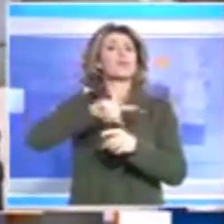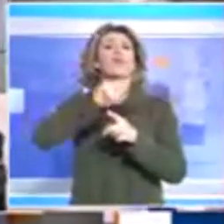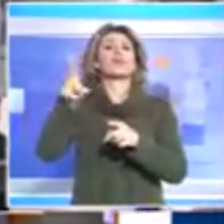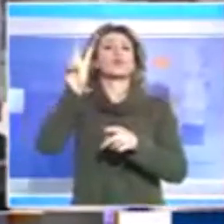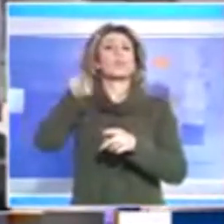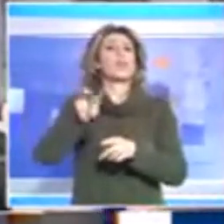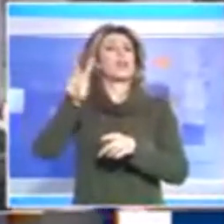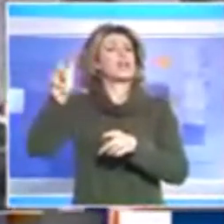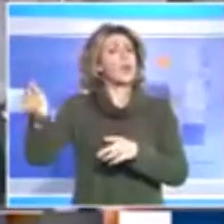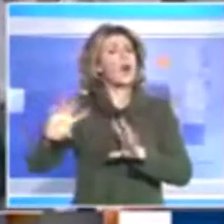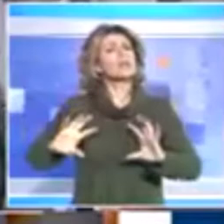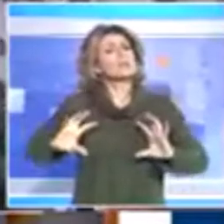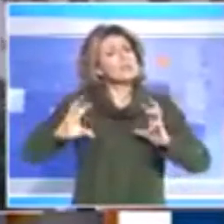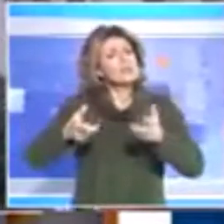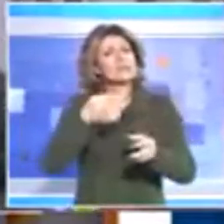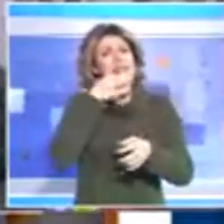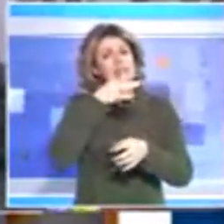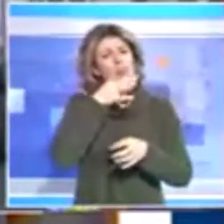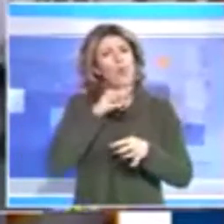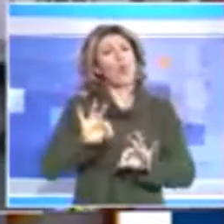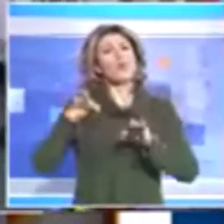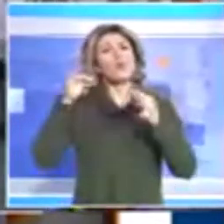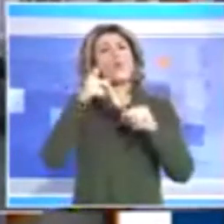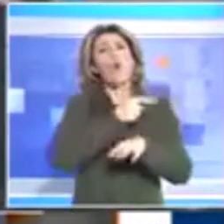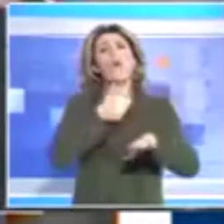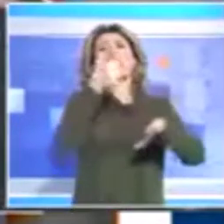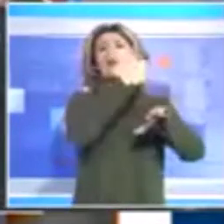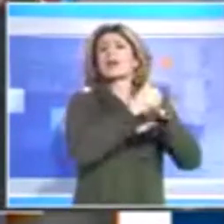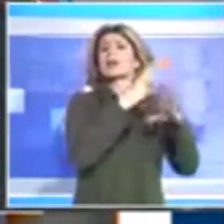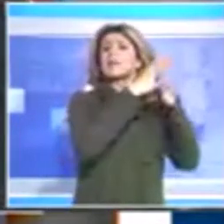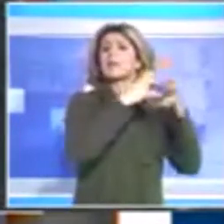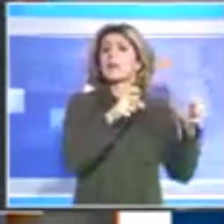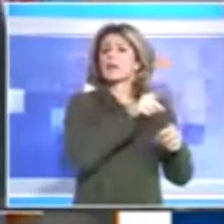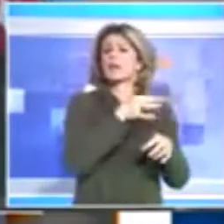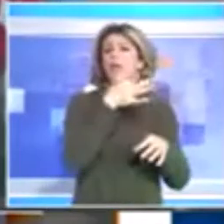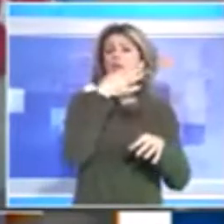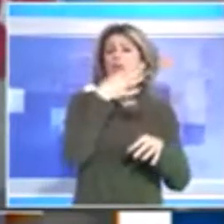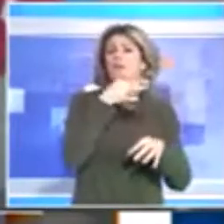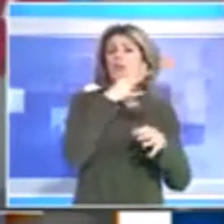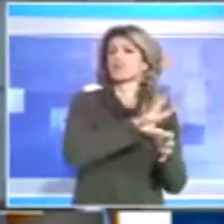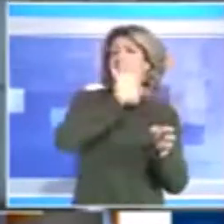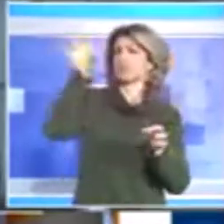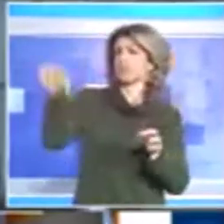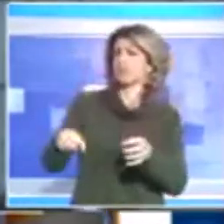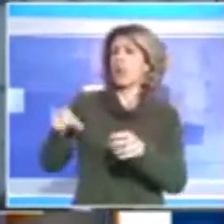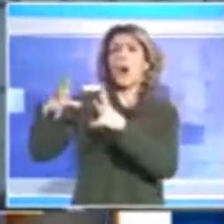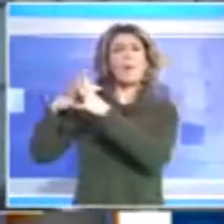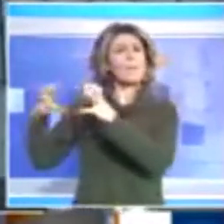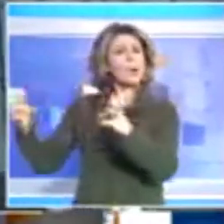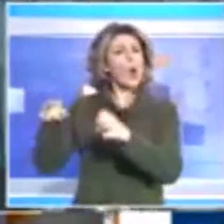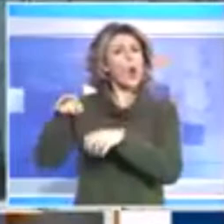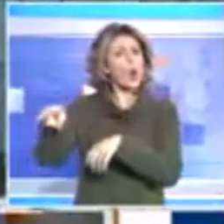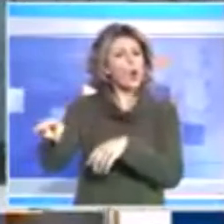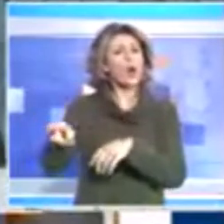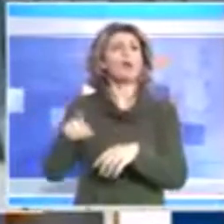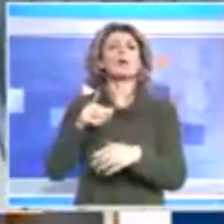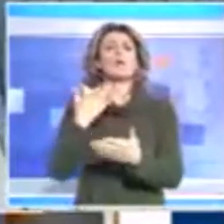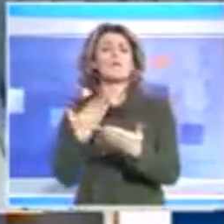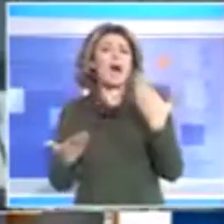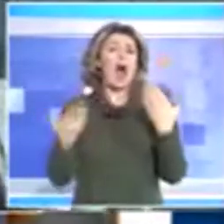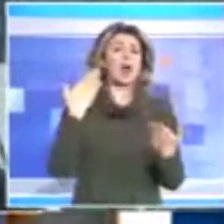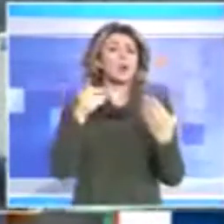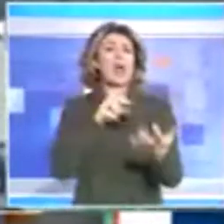riavvio ci sono un nuovo soggetto imprenditoriale ha dato garanzia di subentro nel polo logistico si stanno valutando gli investimenti da realizzare